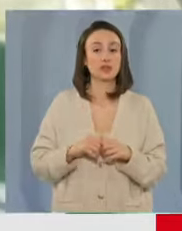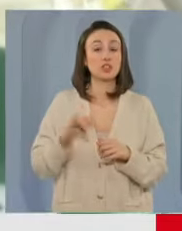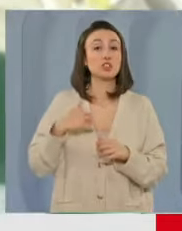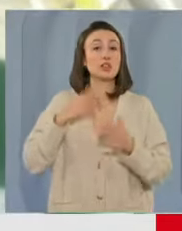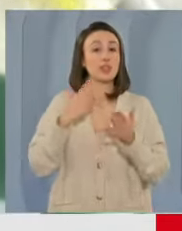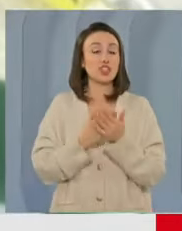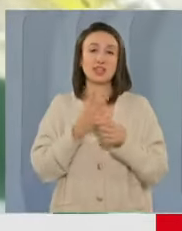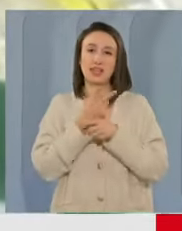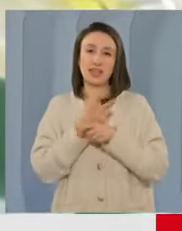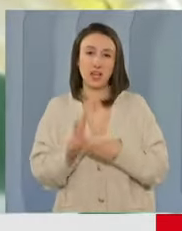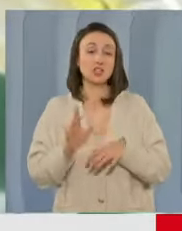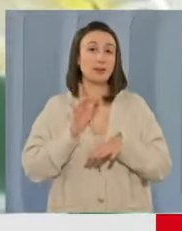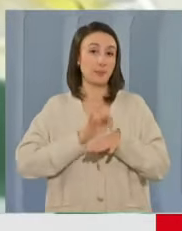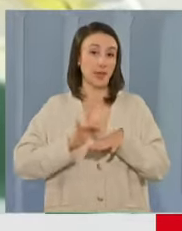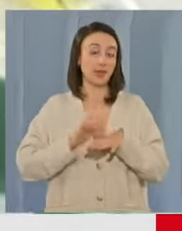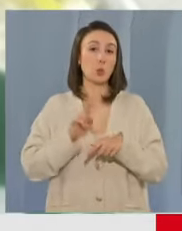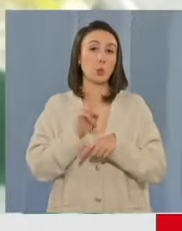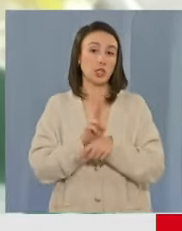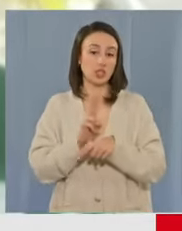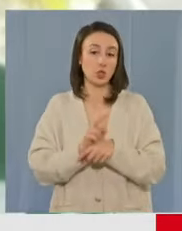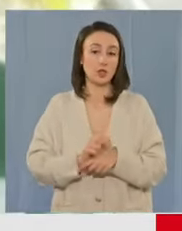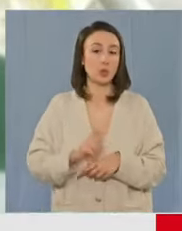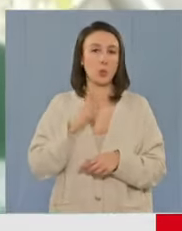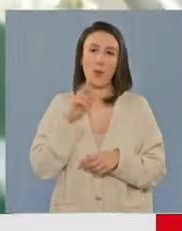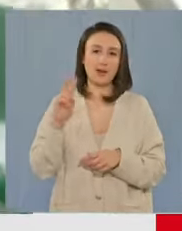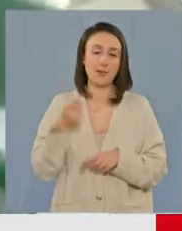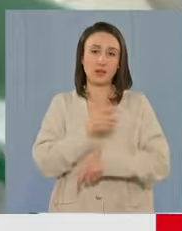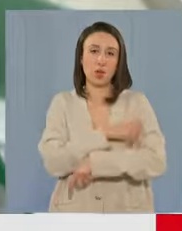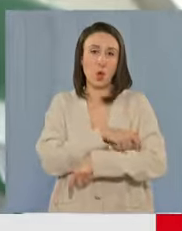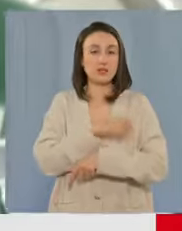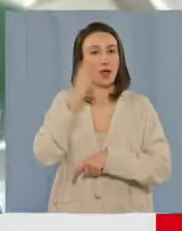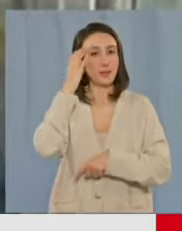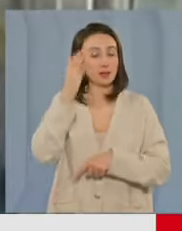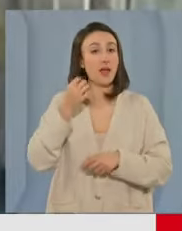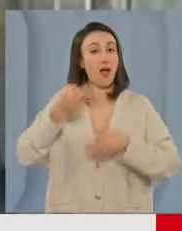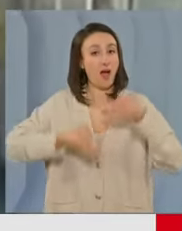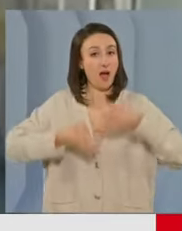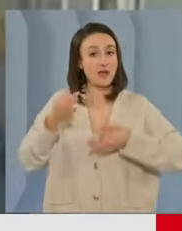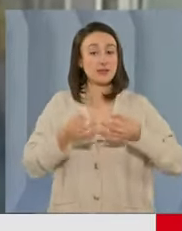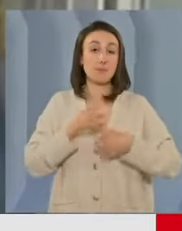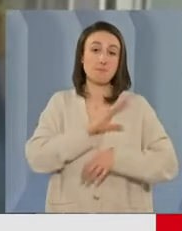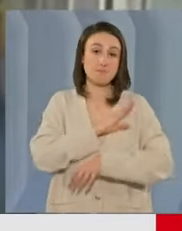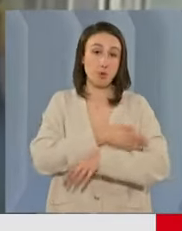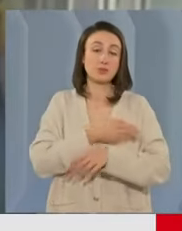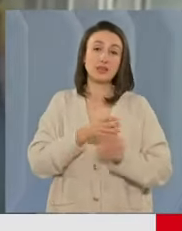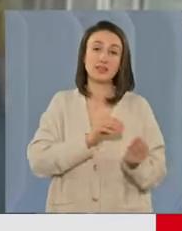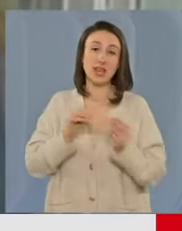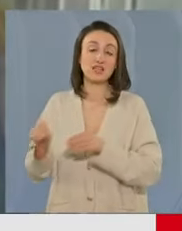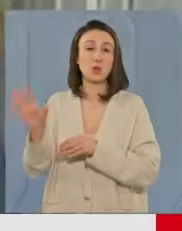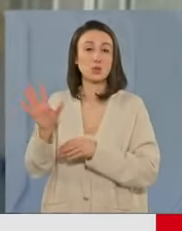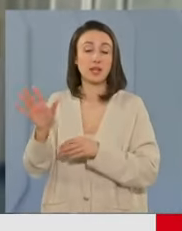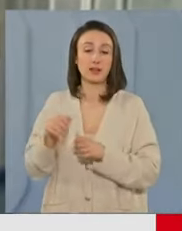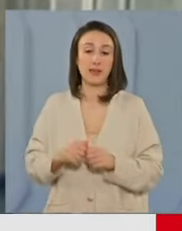decizii eronate ale medicului curant inclusiv neconvocarea unei comisii abilitate care să analizeze posibilitatea transferului în